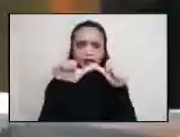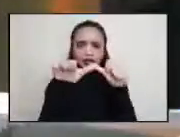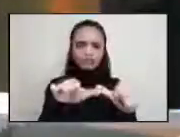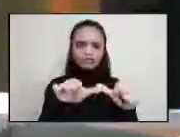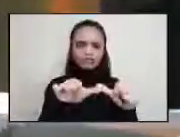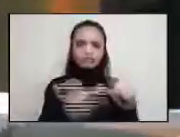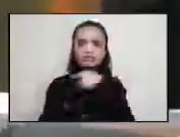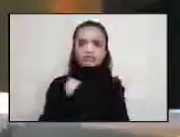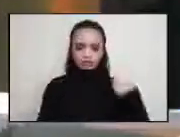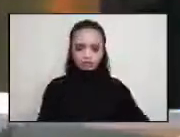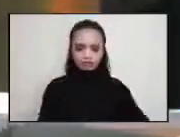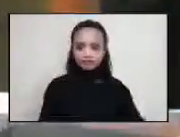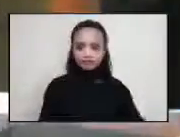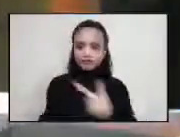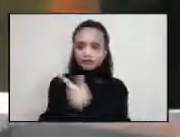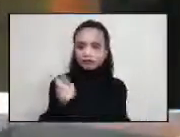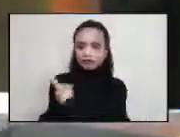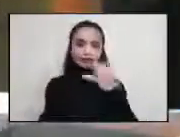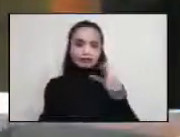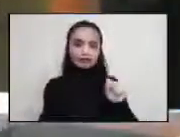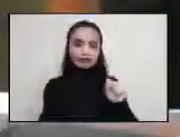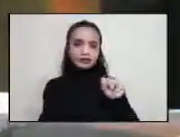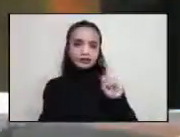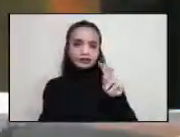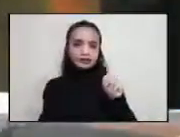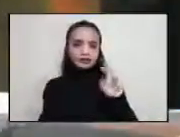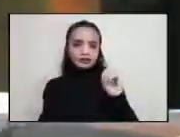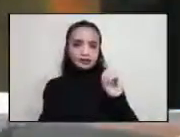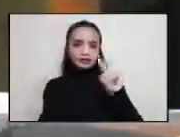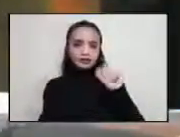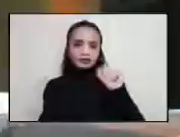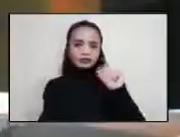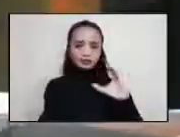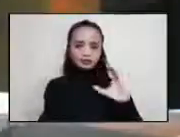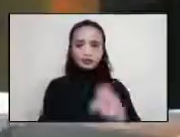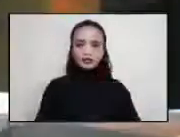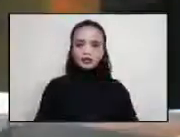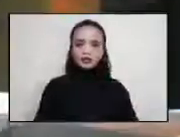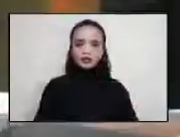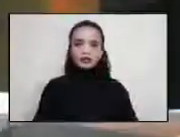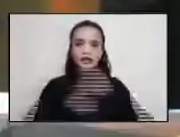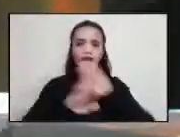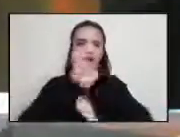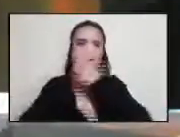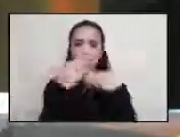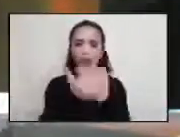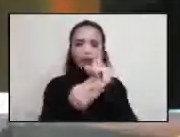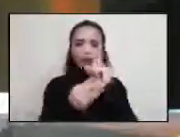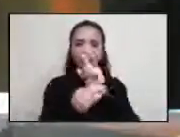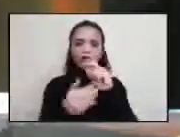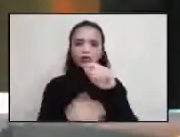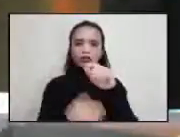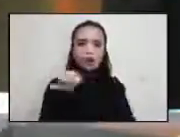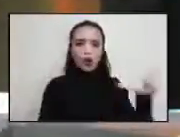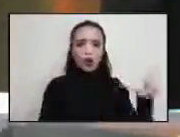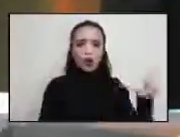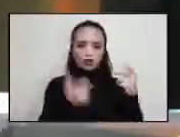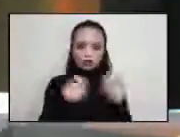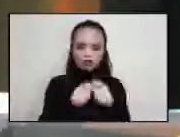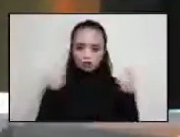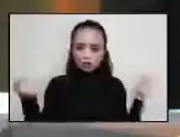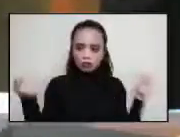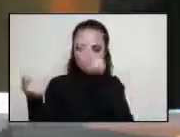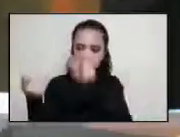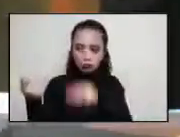nga, hindi naman ganun kadami ang mga bakunang available ngayon. Kung yan ay naaproba ng FDA and ready na para tayo